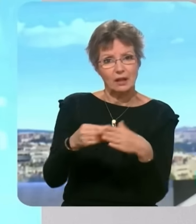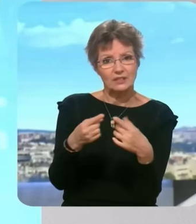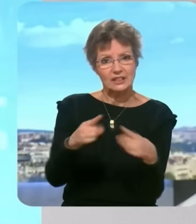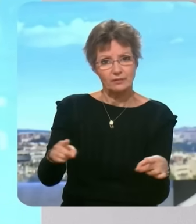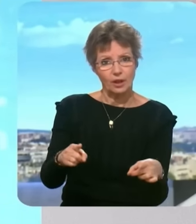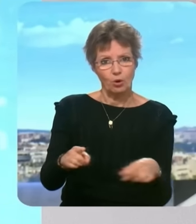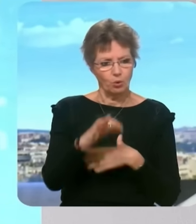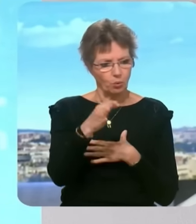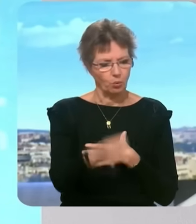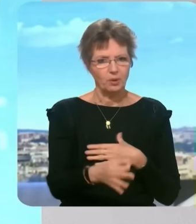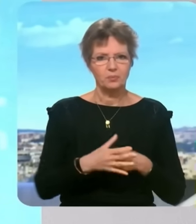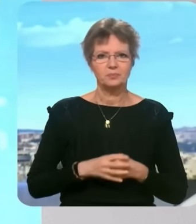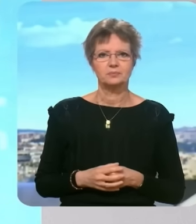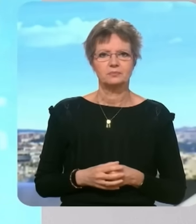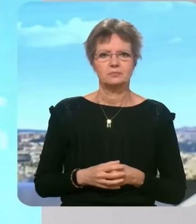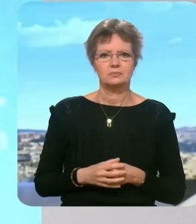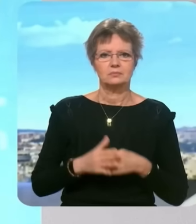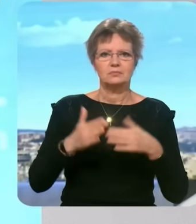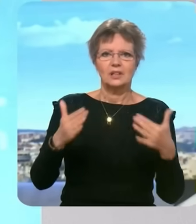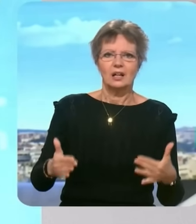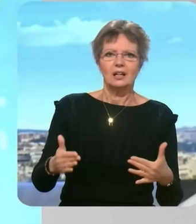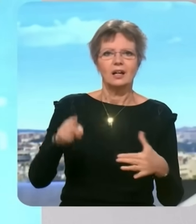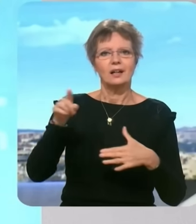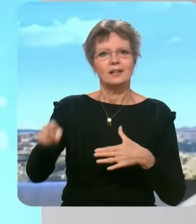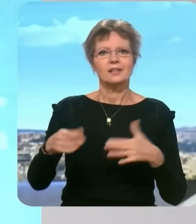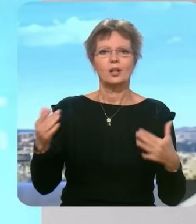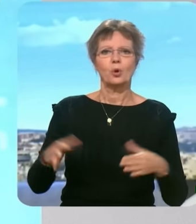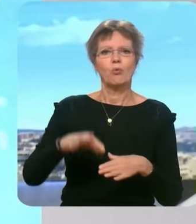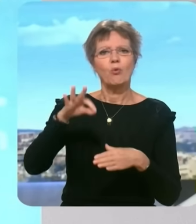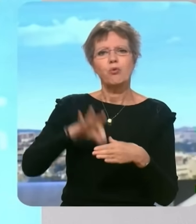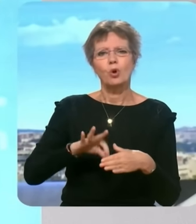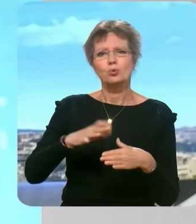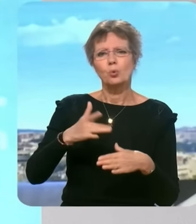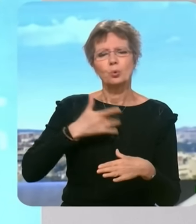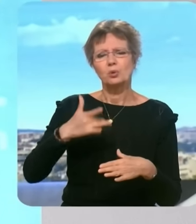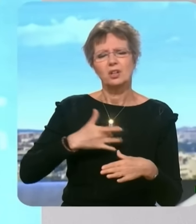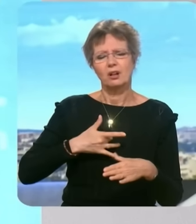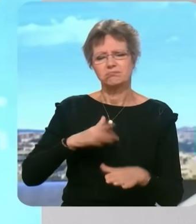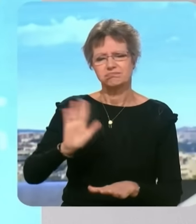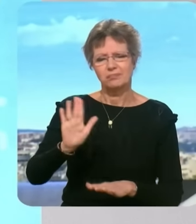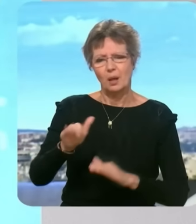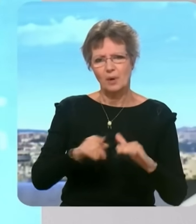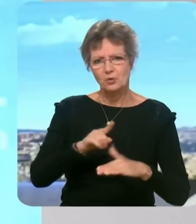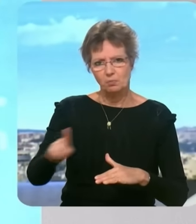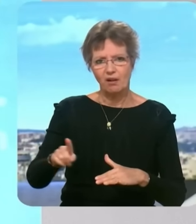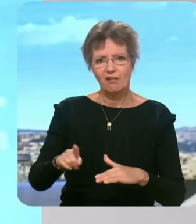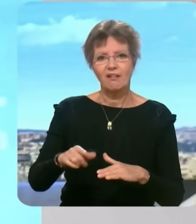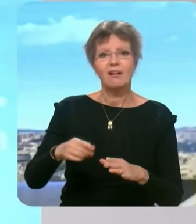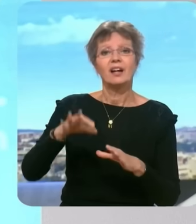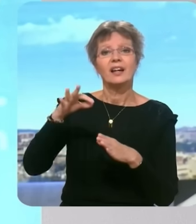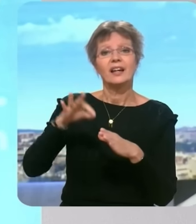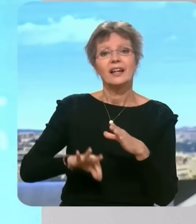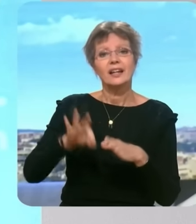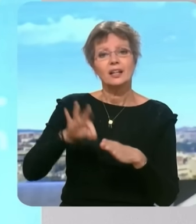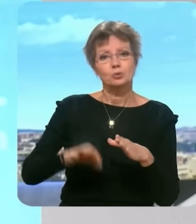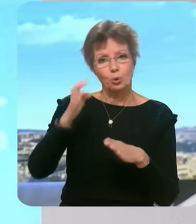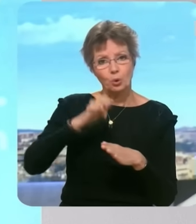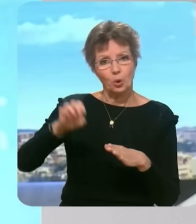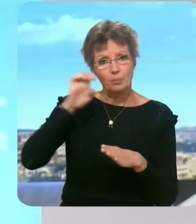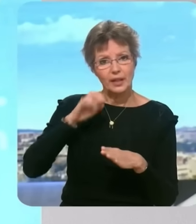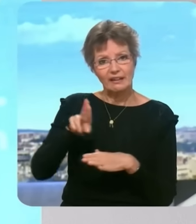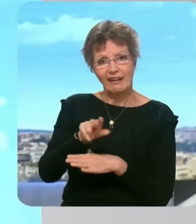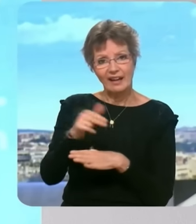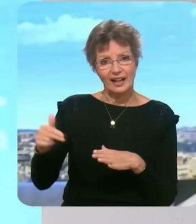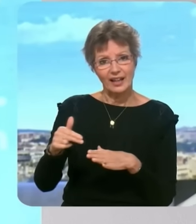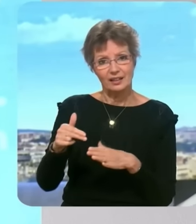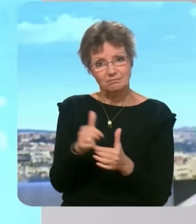plus, ne nous laissons pas avoir par cette rhétorique du vote utile. Le Rassemblement national, je le rappelle, est arrivé premier aux dernières élections européennes. Il est arrivé premier aux